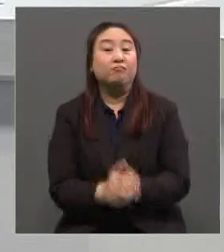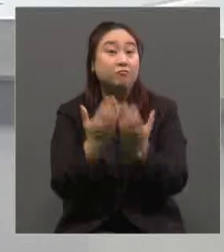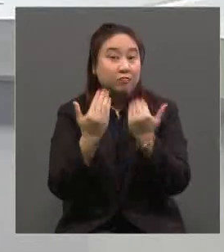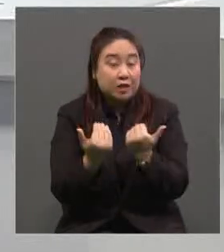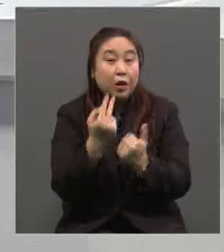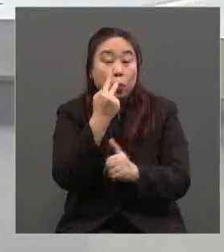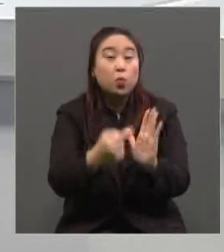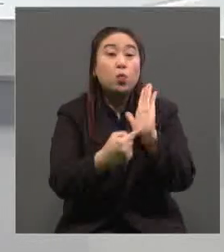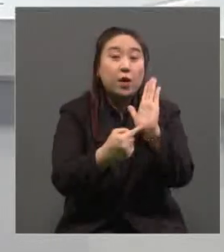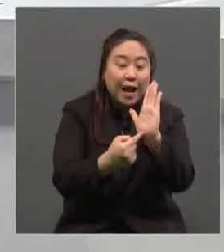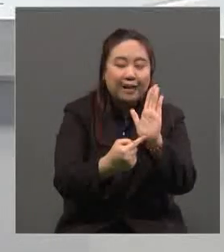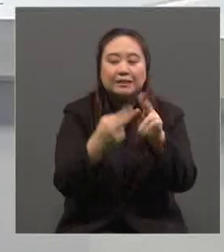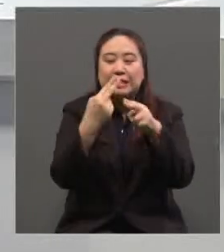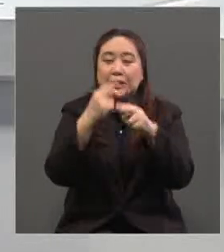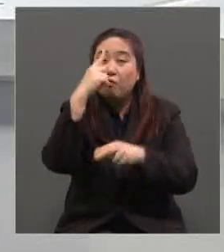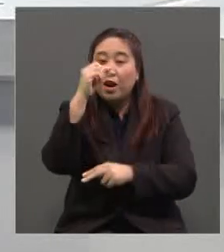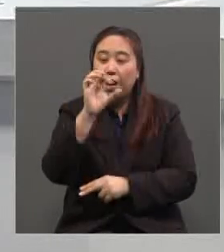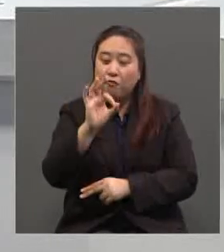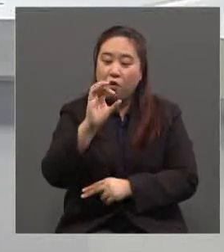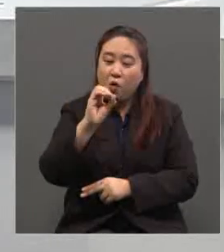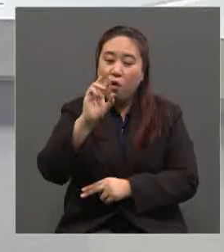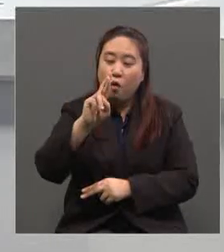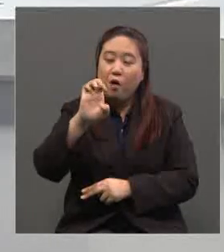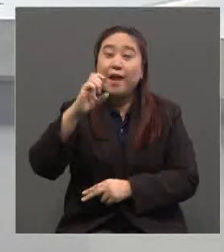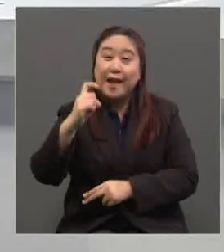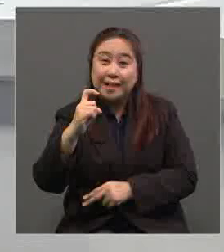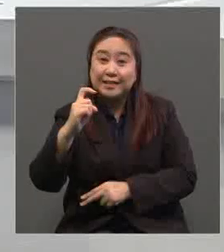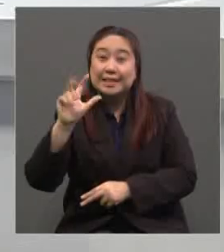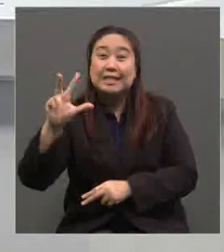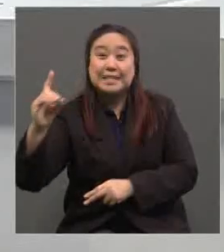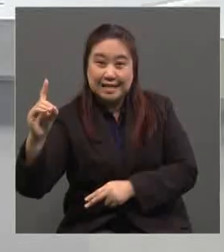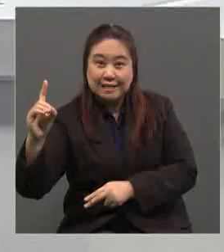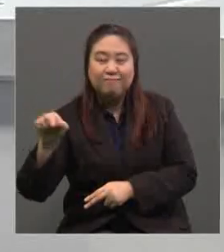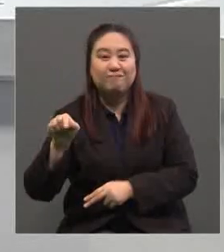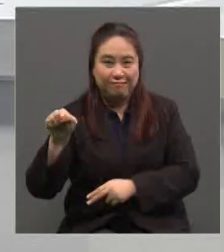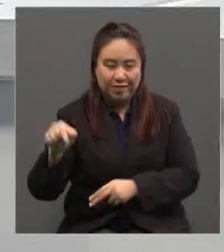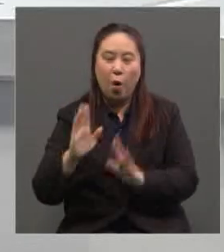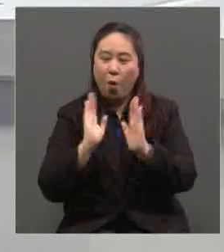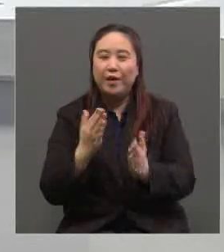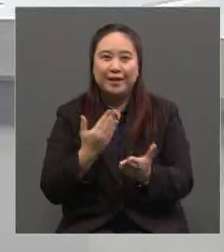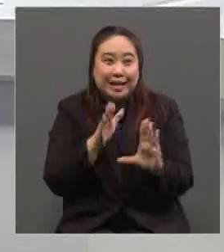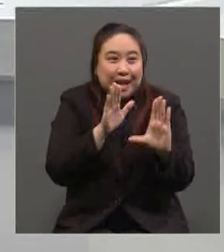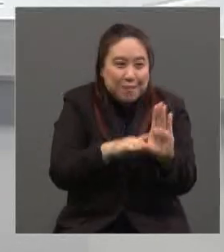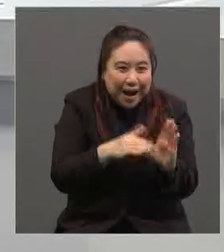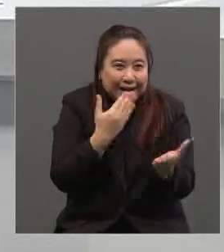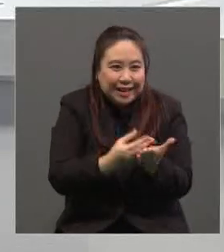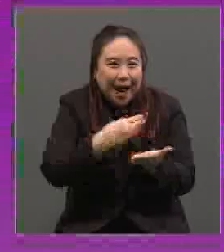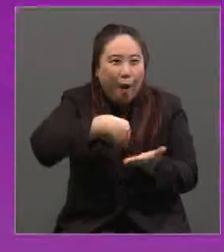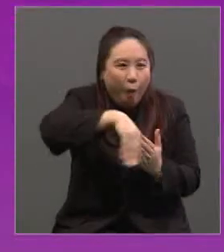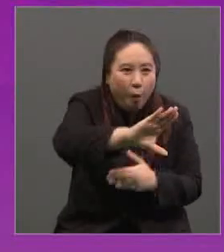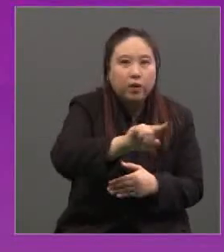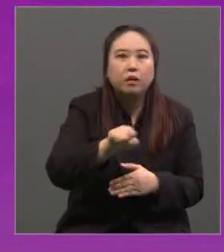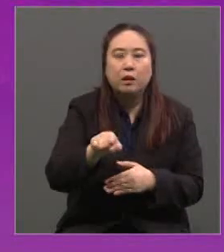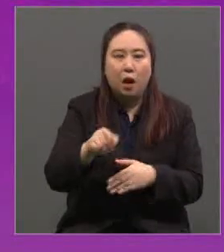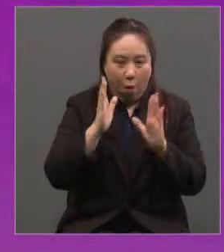กันอย่างเช่น Forex 3D ค่ะเขามีงานวิจัยนะเขาบอกว่าผู้เสียหายในคดีเหล่านี้เนี่ยเขาบอกว่ามีอาชีพเนี่ยการง